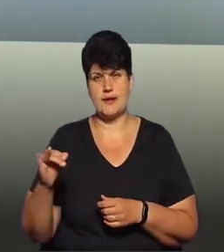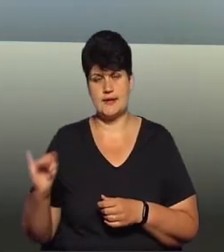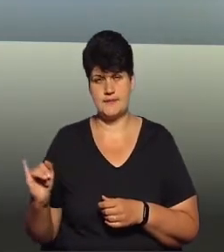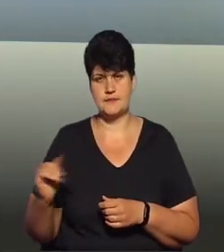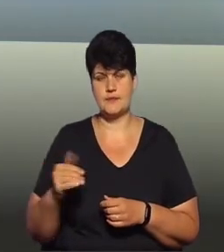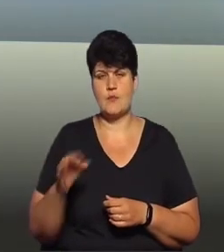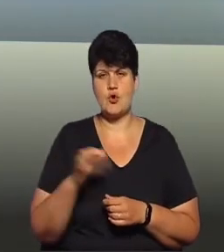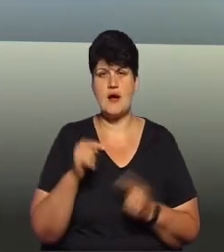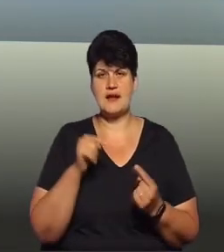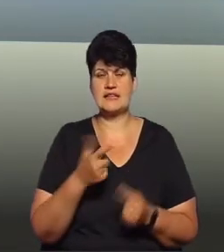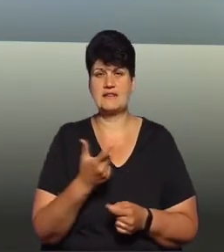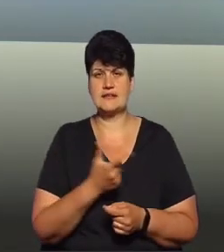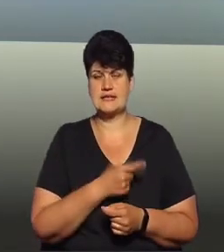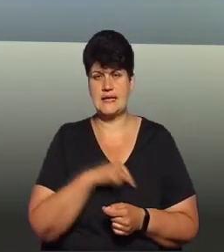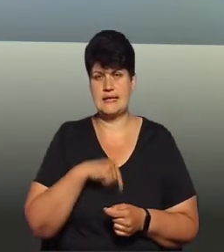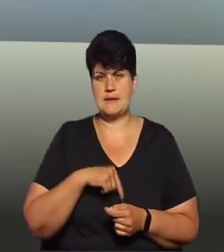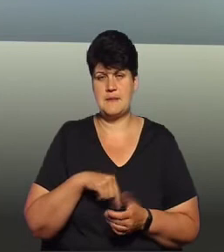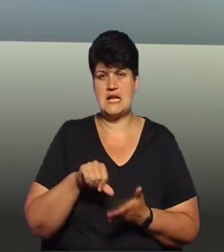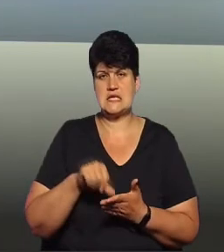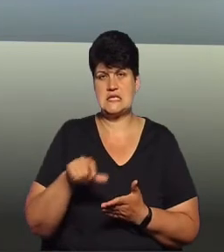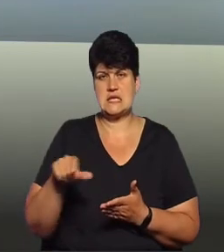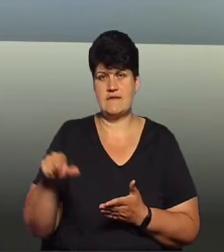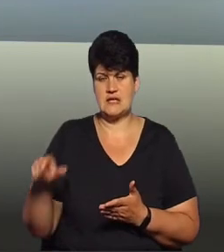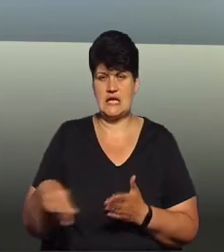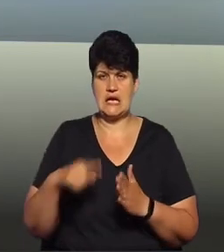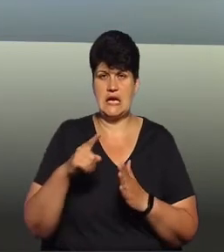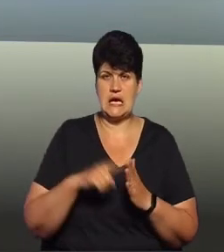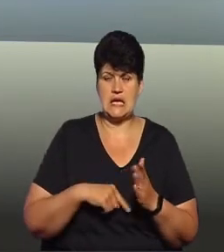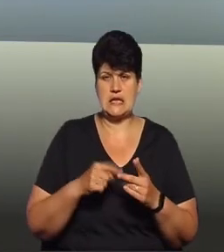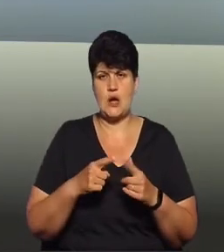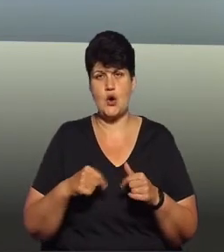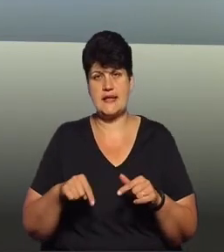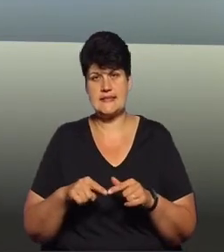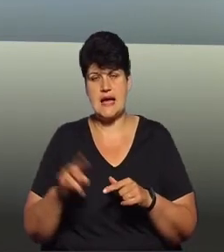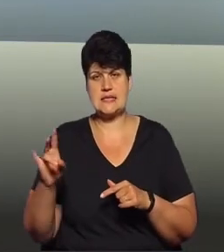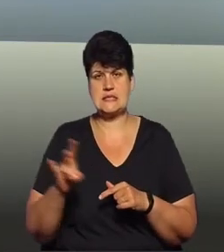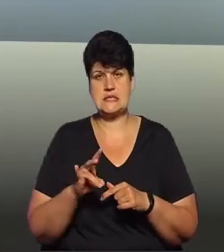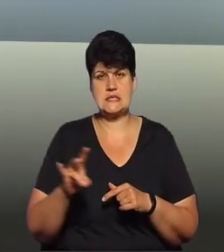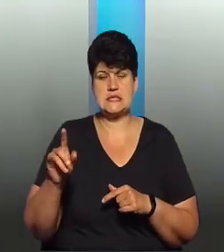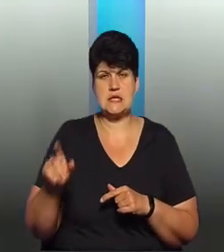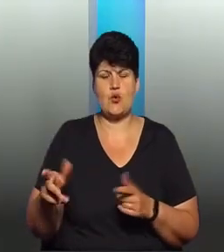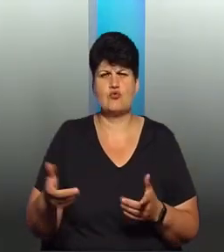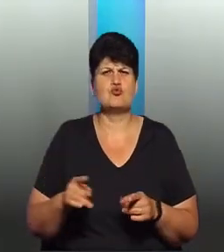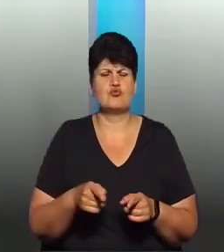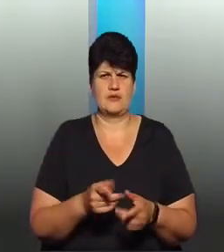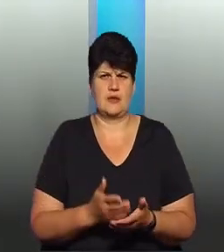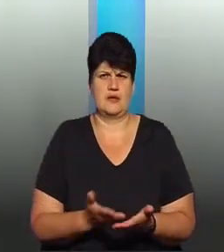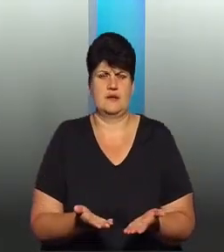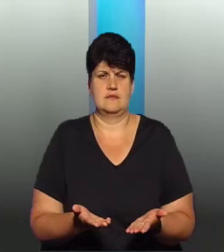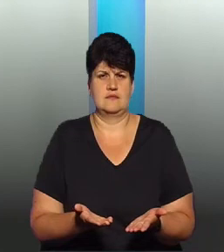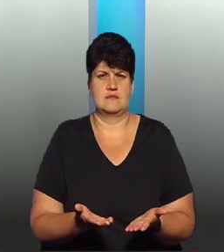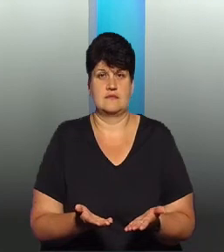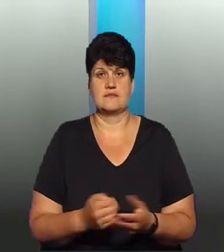серед представників релігійних організацій церков. Чому вони взагалі такі є? Ну, знову ж таки, хотів